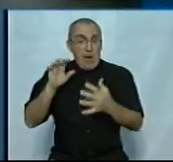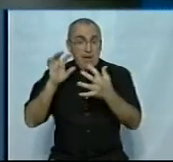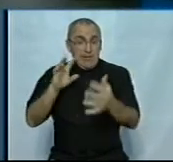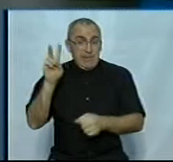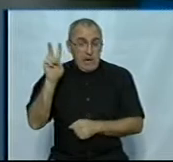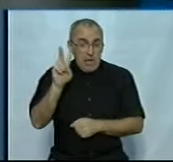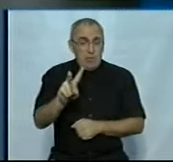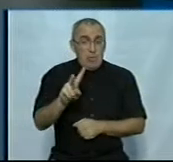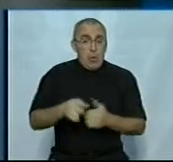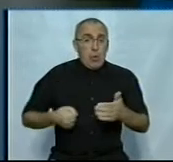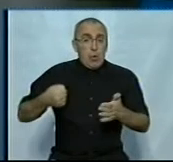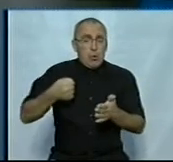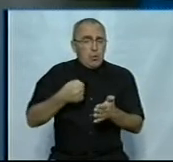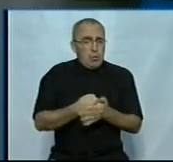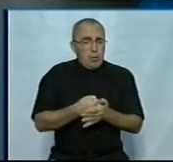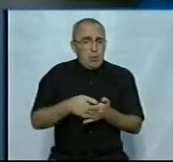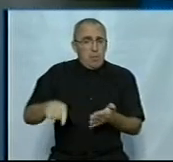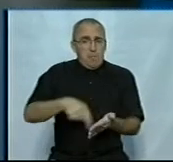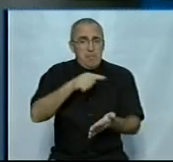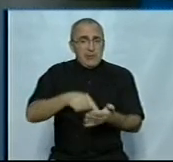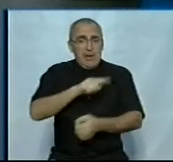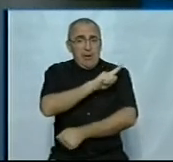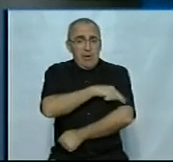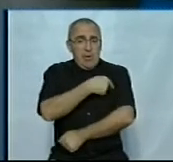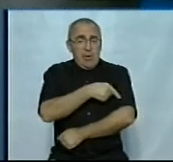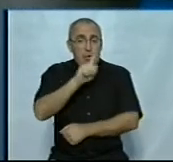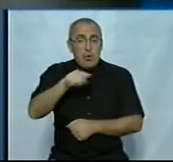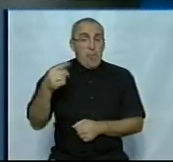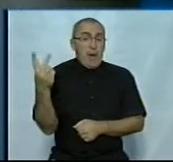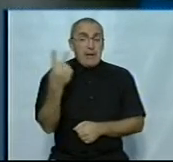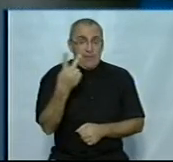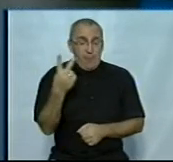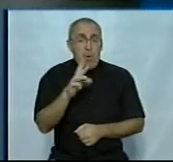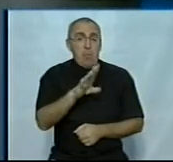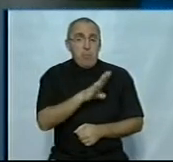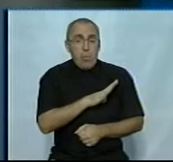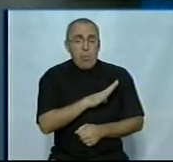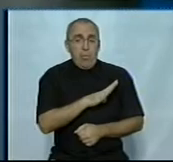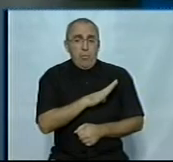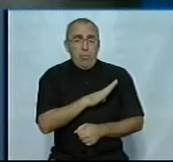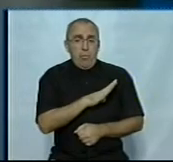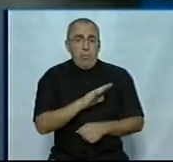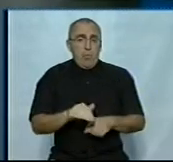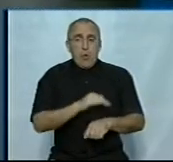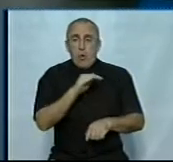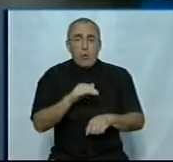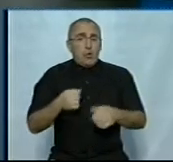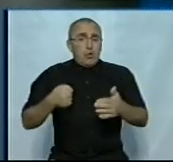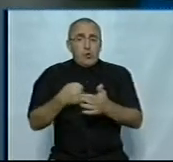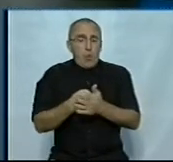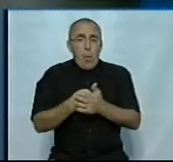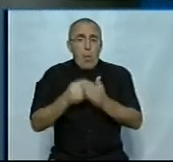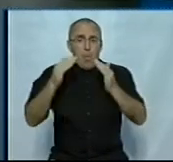транспорту до міської лікарні номер 2 був фактично до будівлі повноцінним